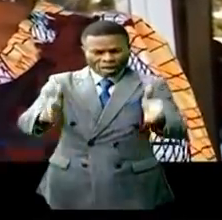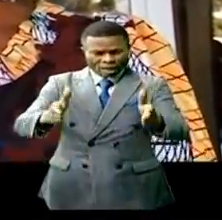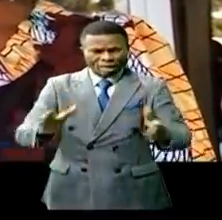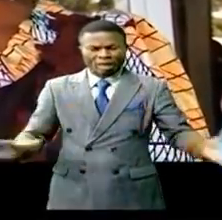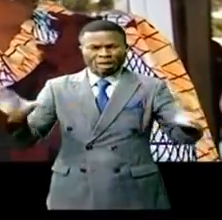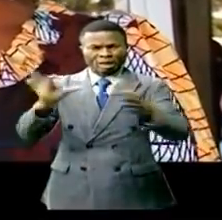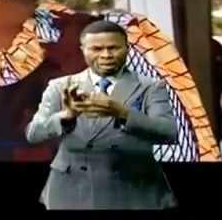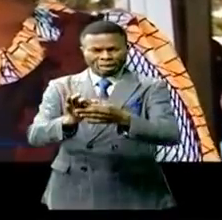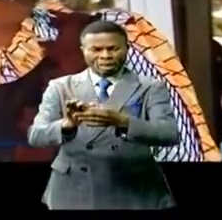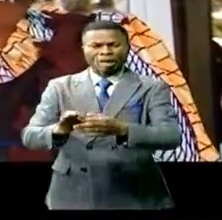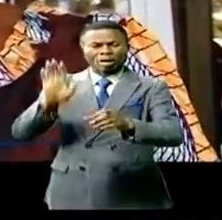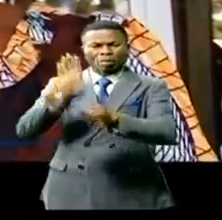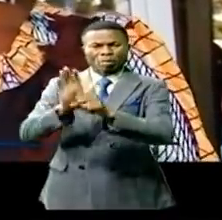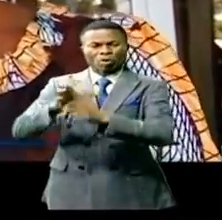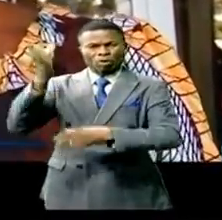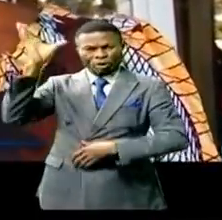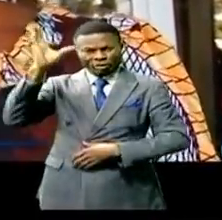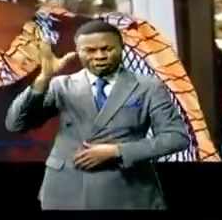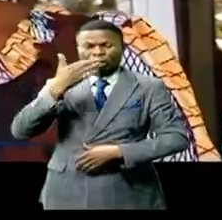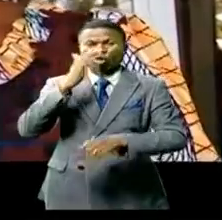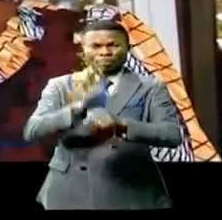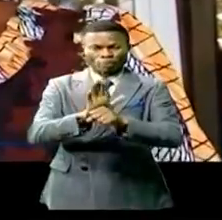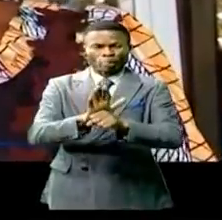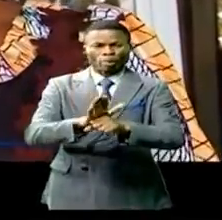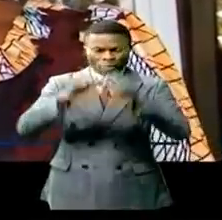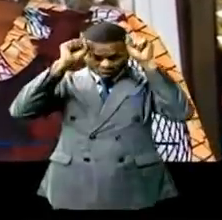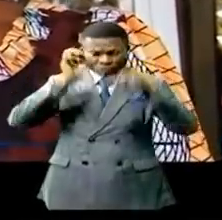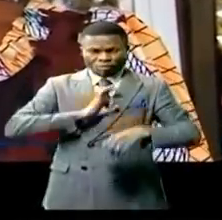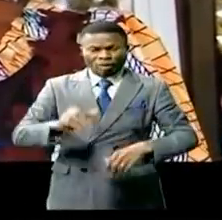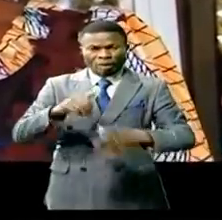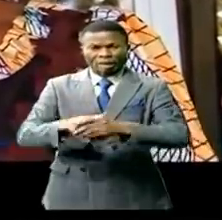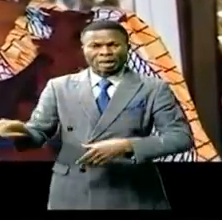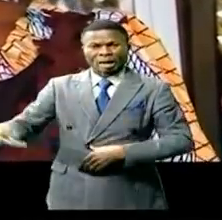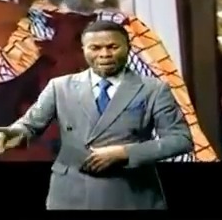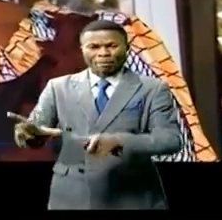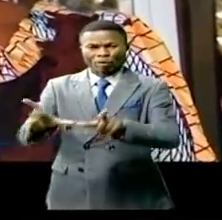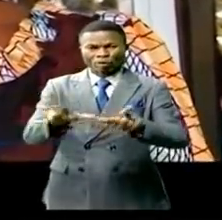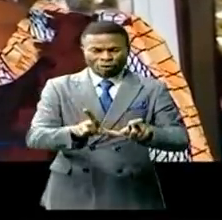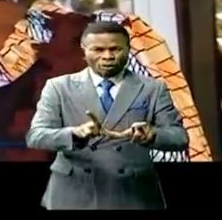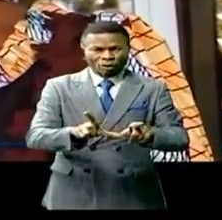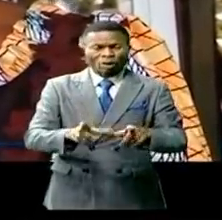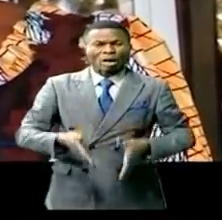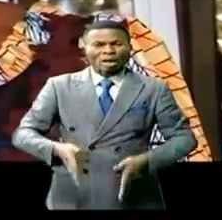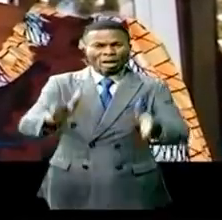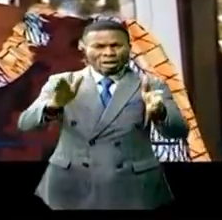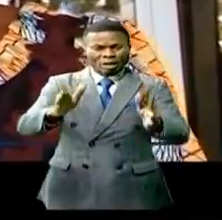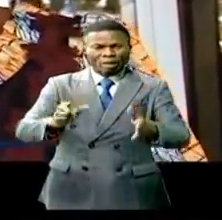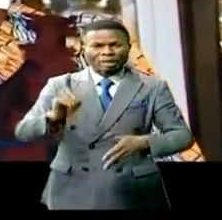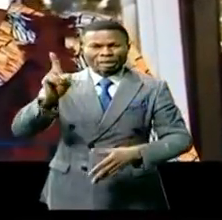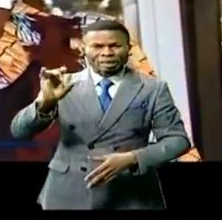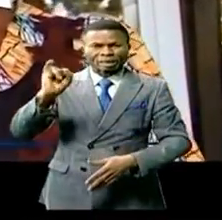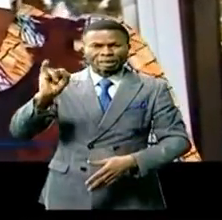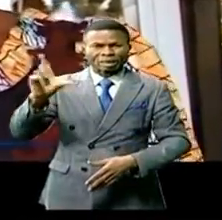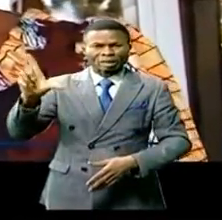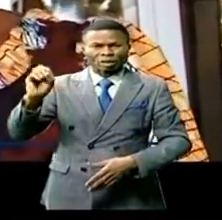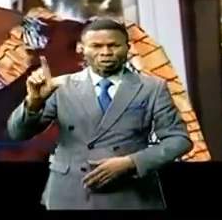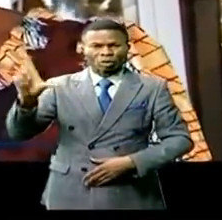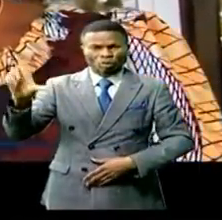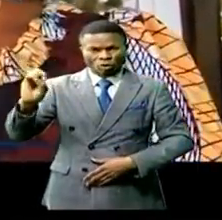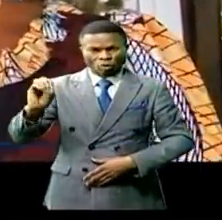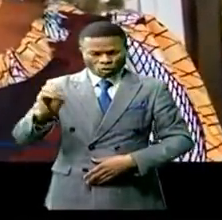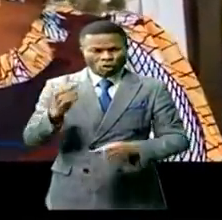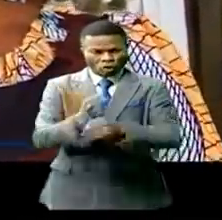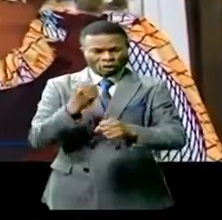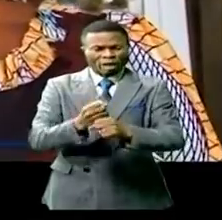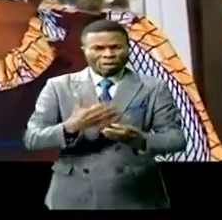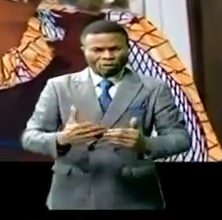nos territoires nous lui avons rassurés parce que audois là bas aujourd'hui la fameuse route de dilolo nous sommes en train de la travailler